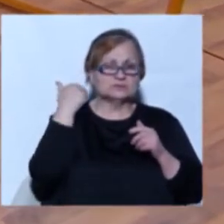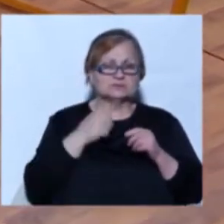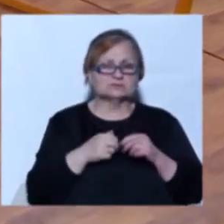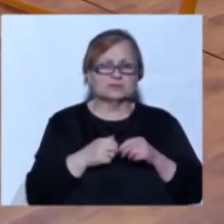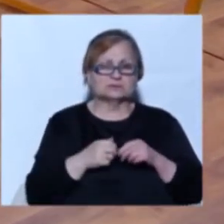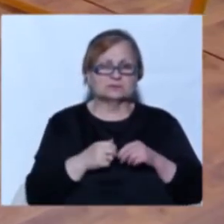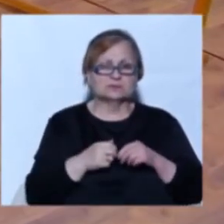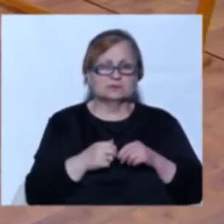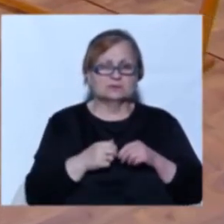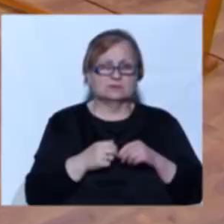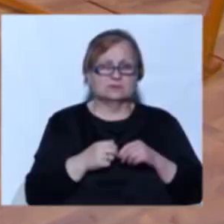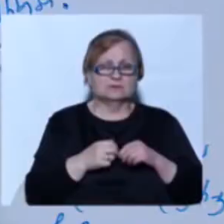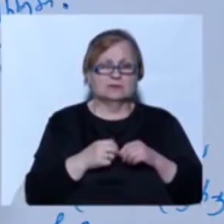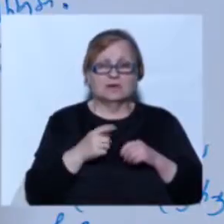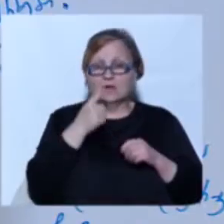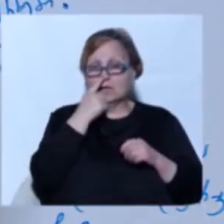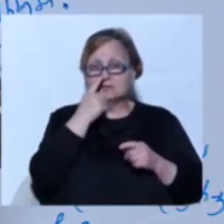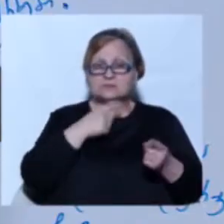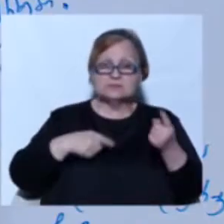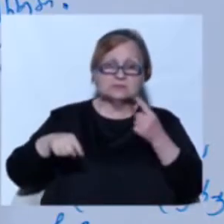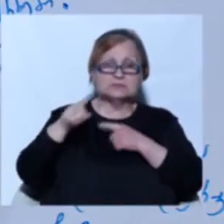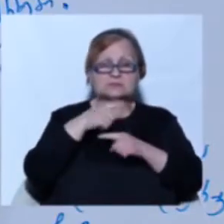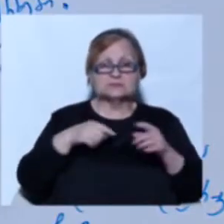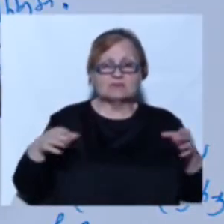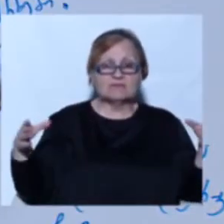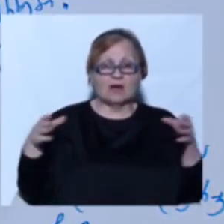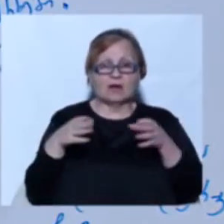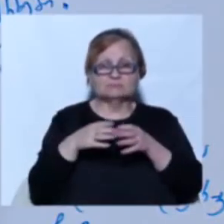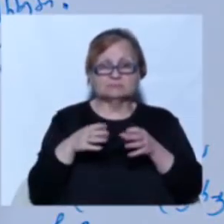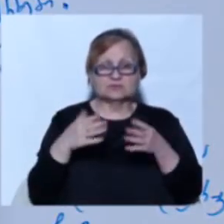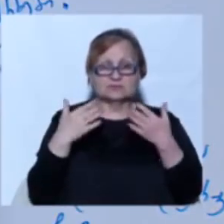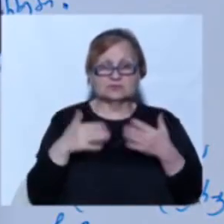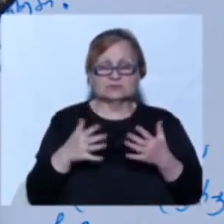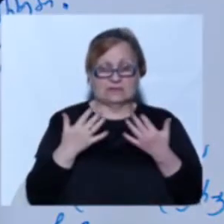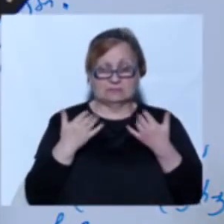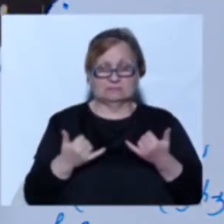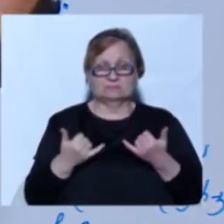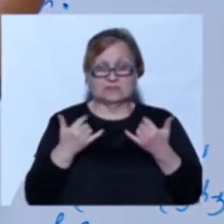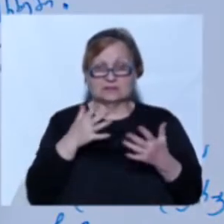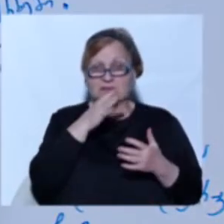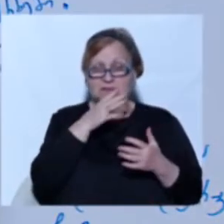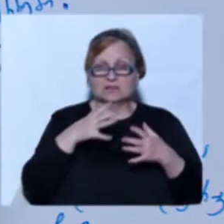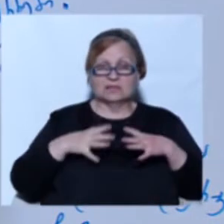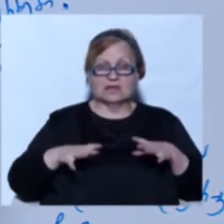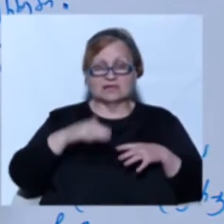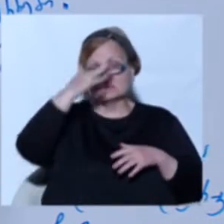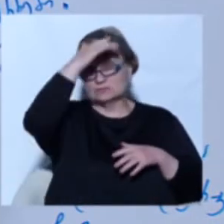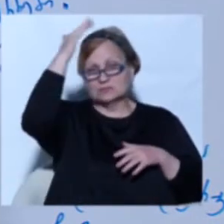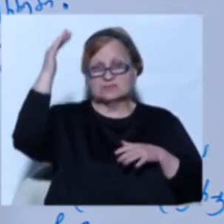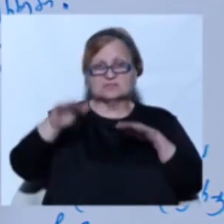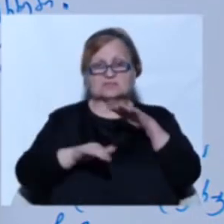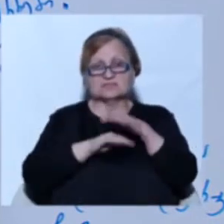სიტყვა. Ნახეთ, ისევ გამთლიანდა საქართველოს ისტორია თანამედროვეობასთან, აი ამ ქართული ცის ქვეშ